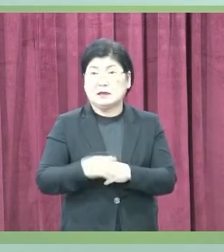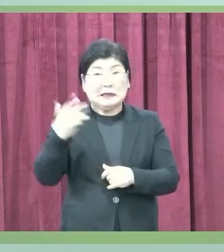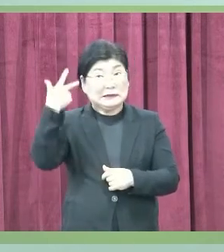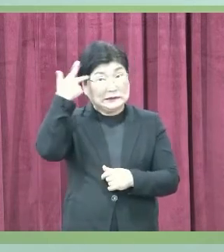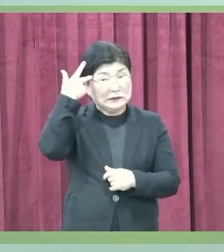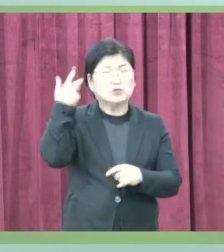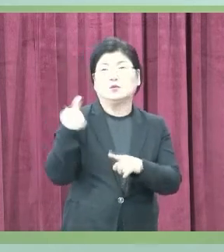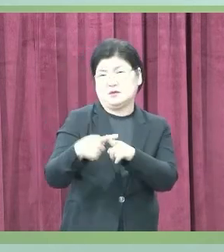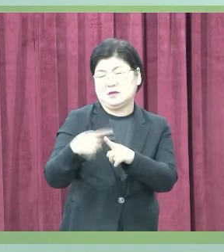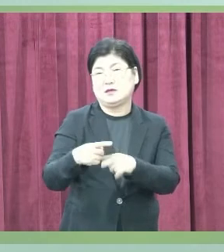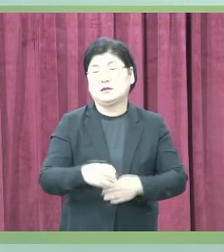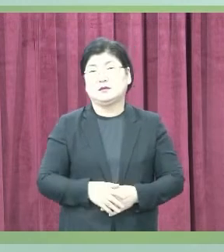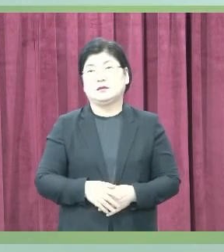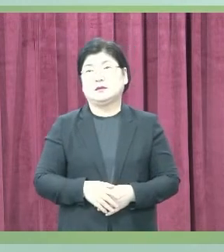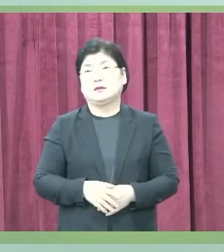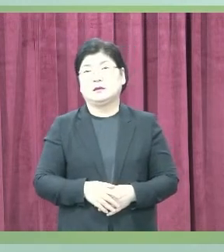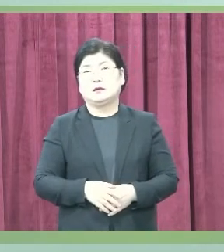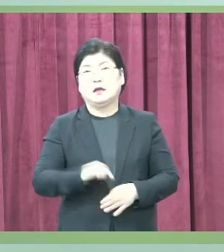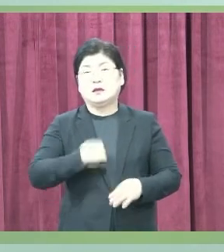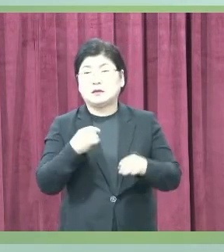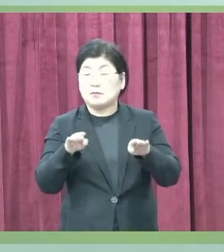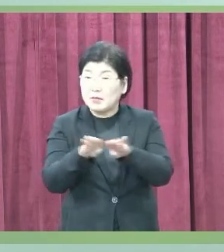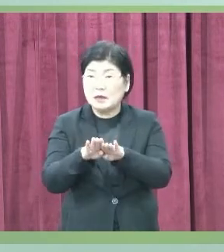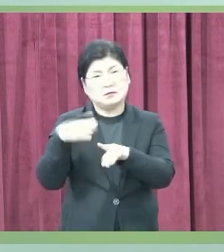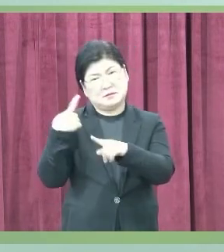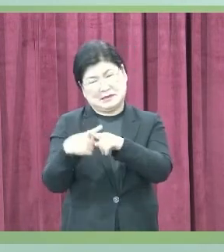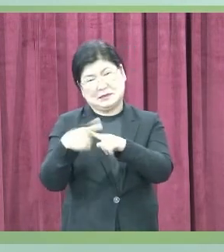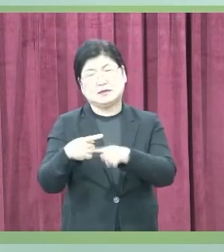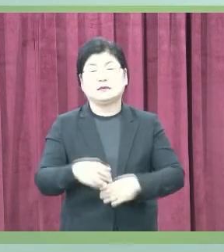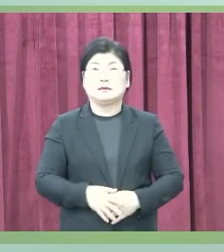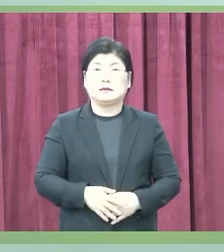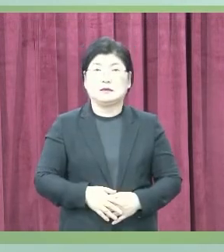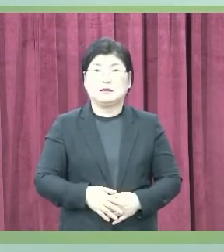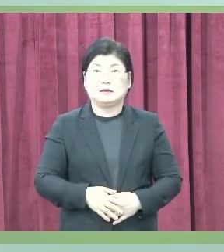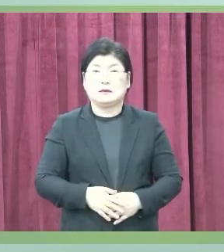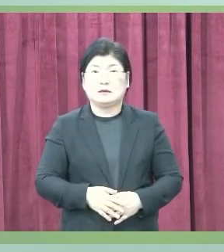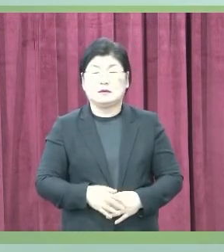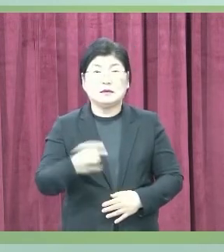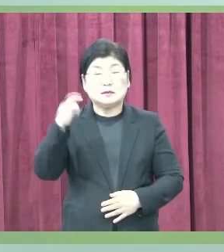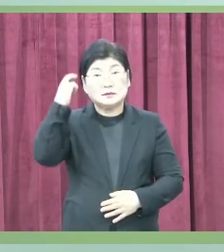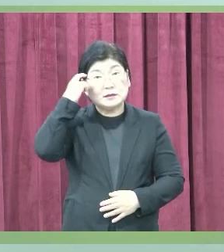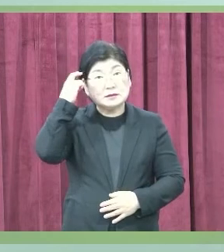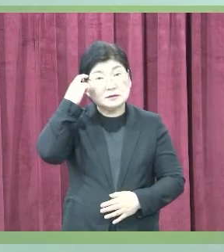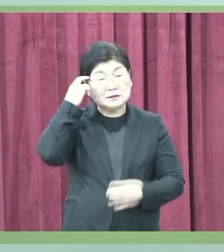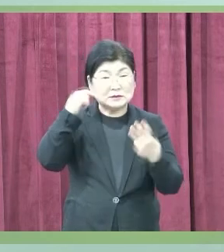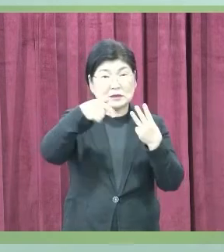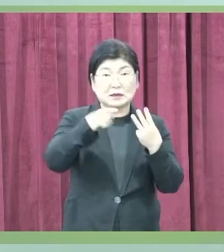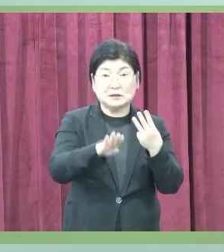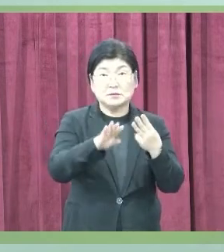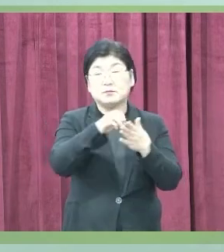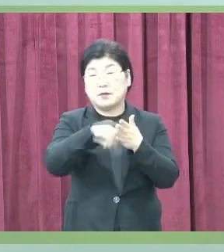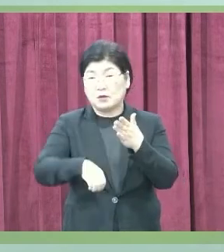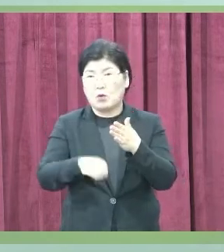지적도 똑같습니다. 자폐도 똑같습니다. 그 다음에 정신은 상급종합병원이